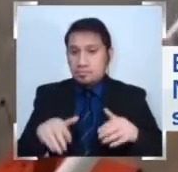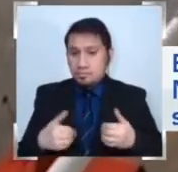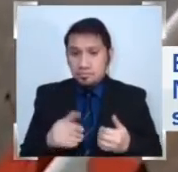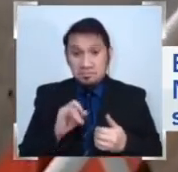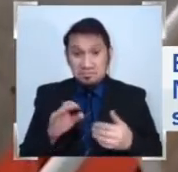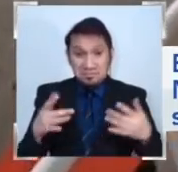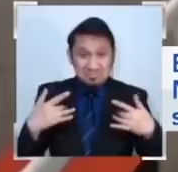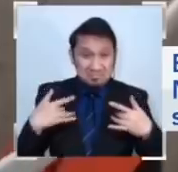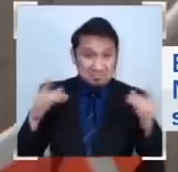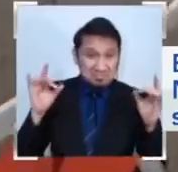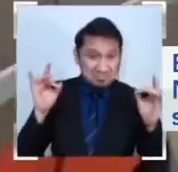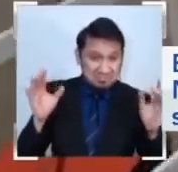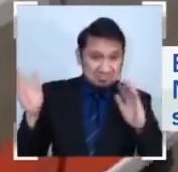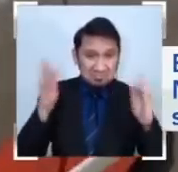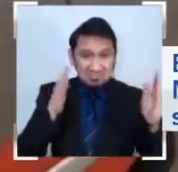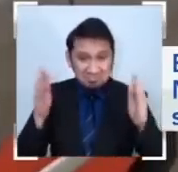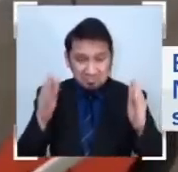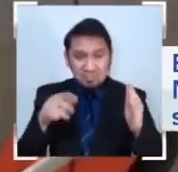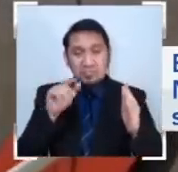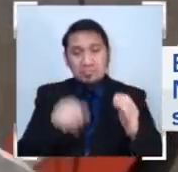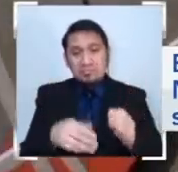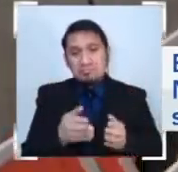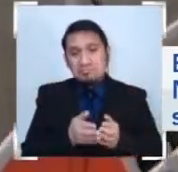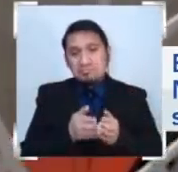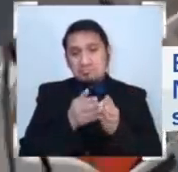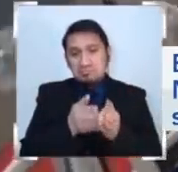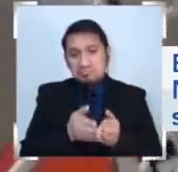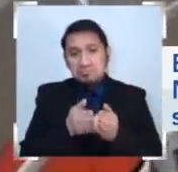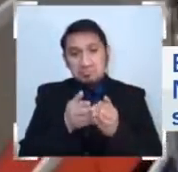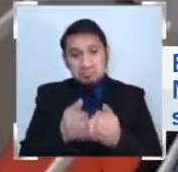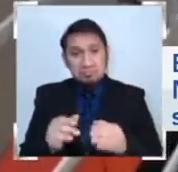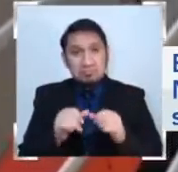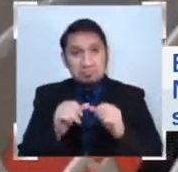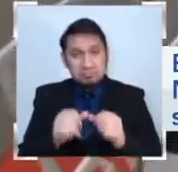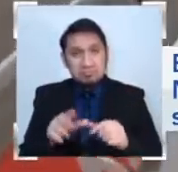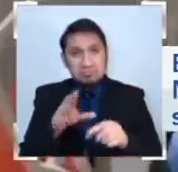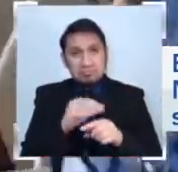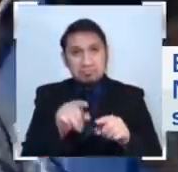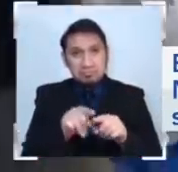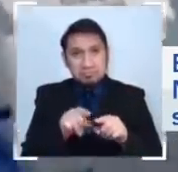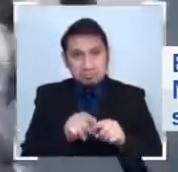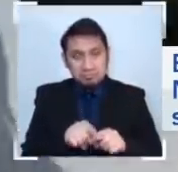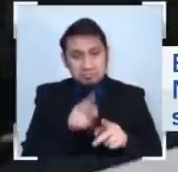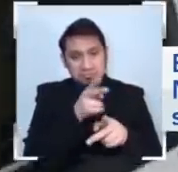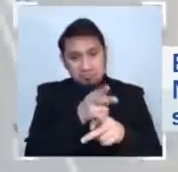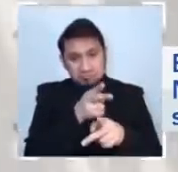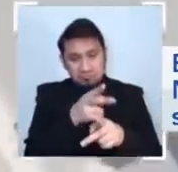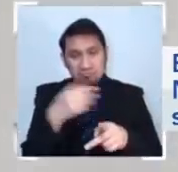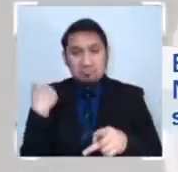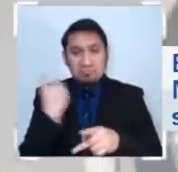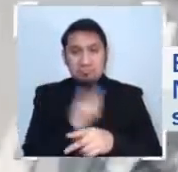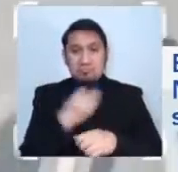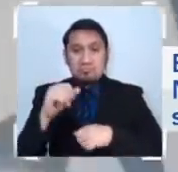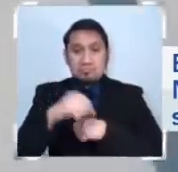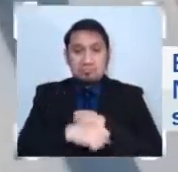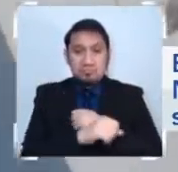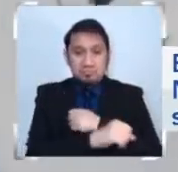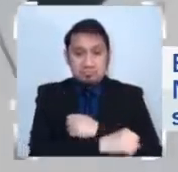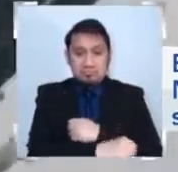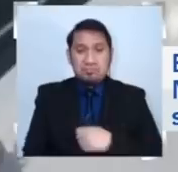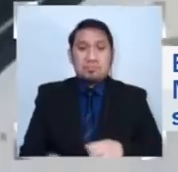nitong pumalaot ng ilang linggo, ang pagbabantay na rin ng teritoryo sa ating karagatan, partikular sa West Philippine